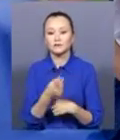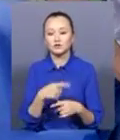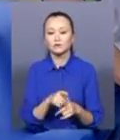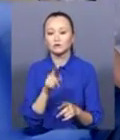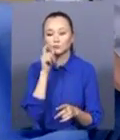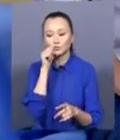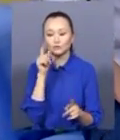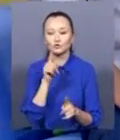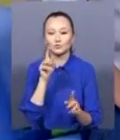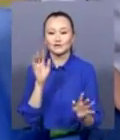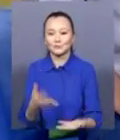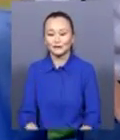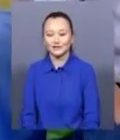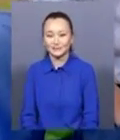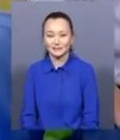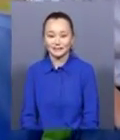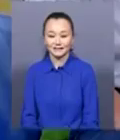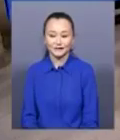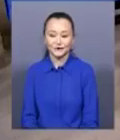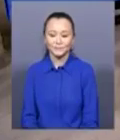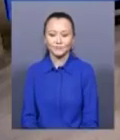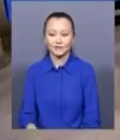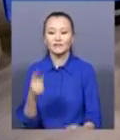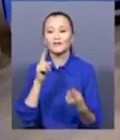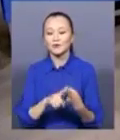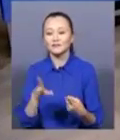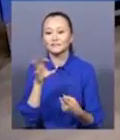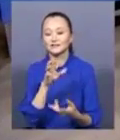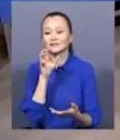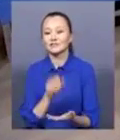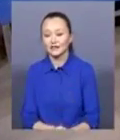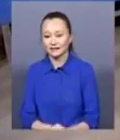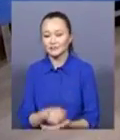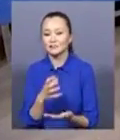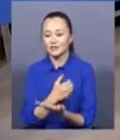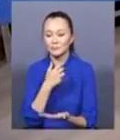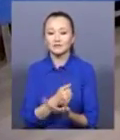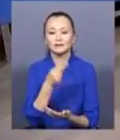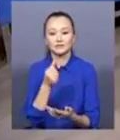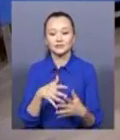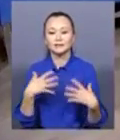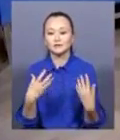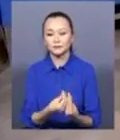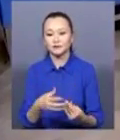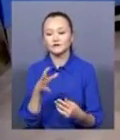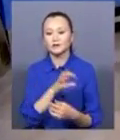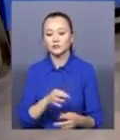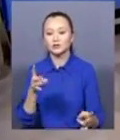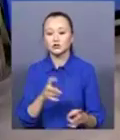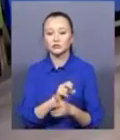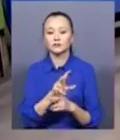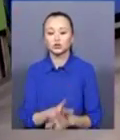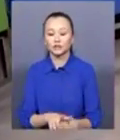мужчинами стало? Ну, во-первых, все заняты, то есть зарабатывание денег семьи. Семью надо содержать и так